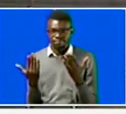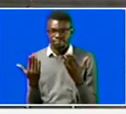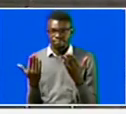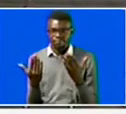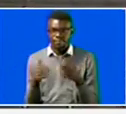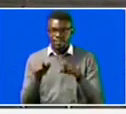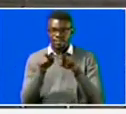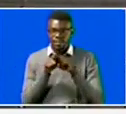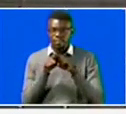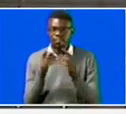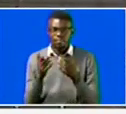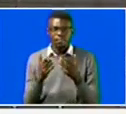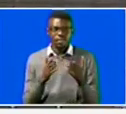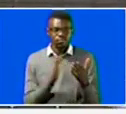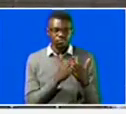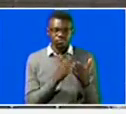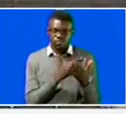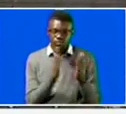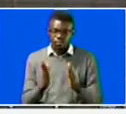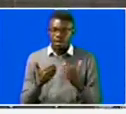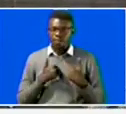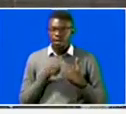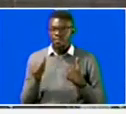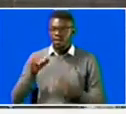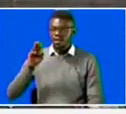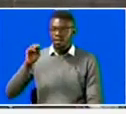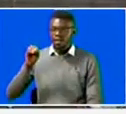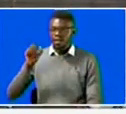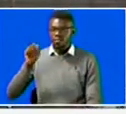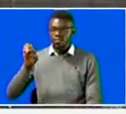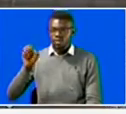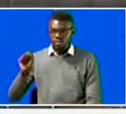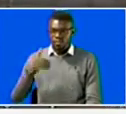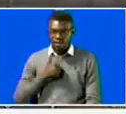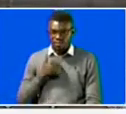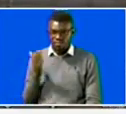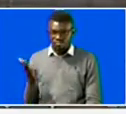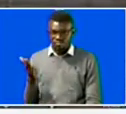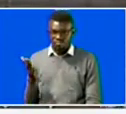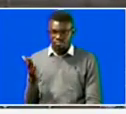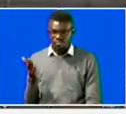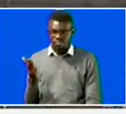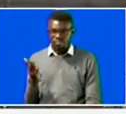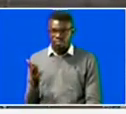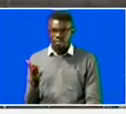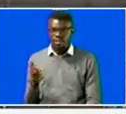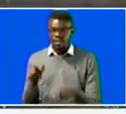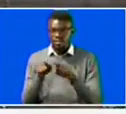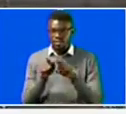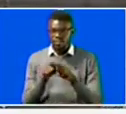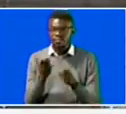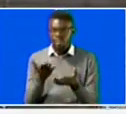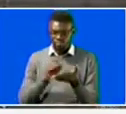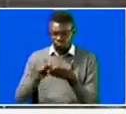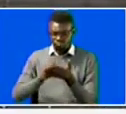na wasani wangu wawili hapa. Kuna Moses Sunday, kuna Yawezekana Strong, ambao wamemaliza album zao